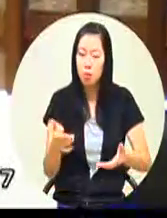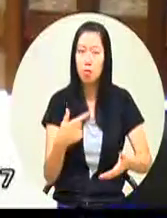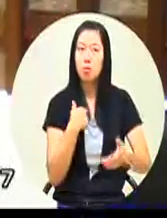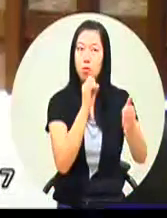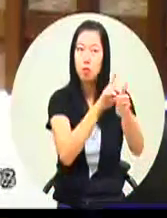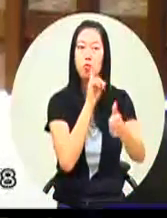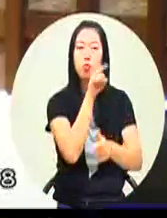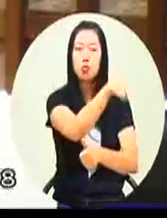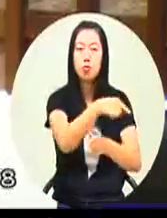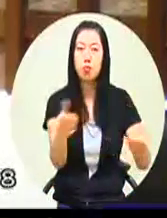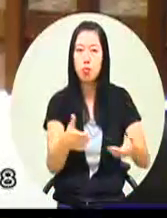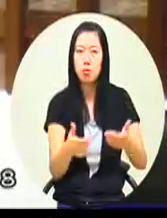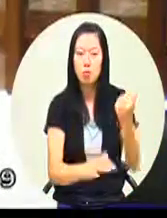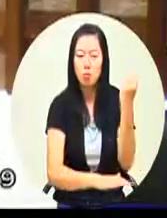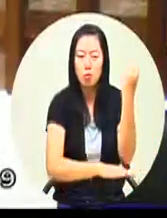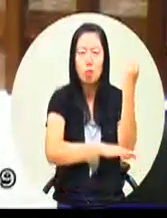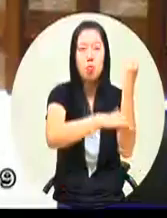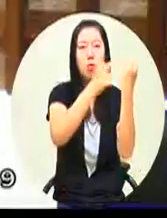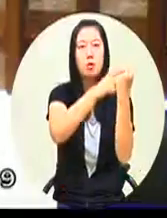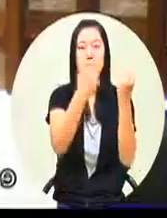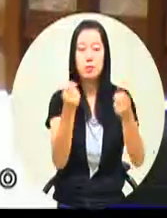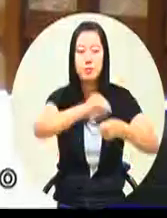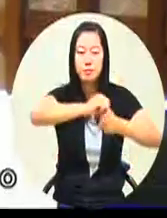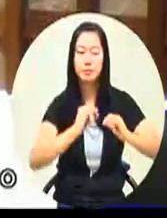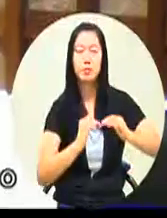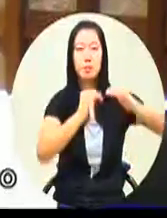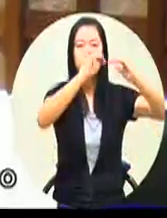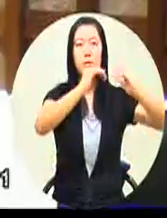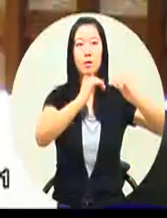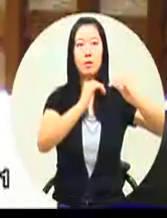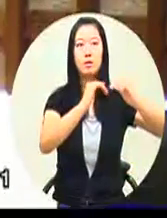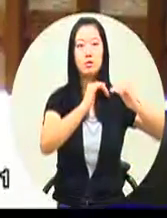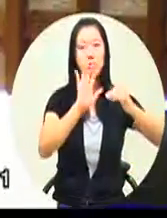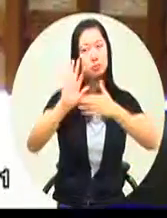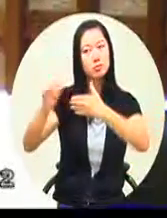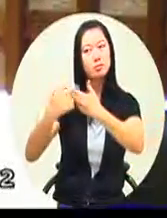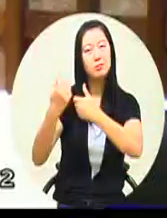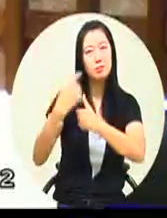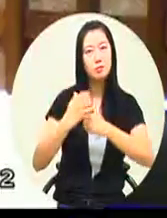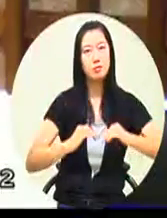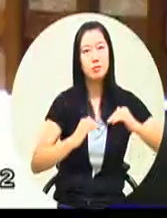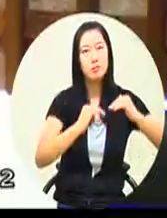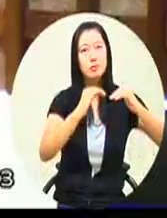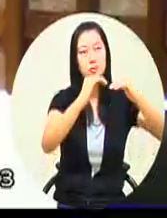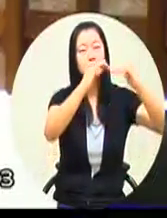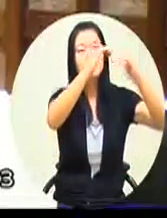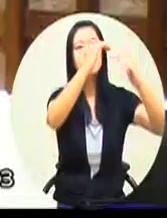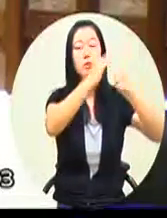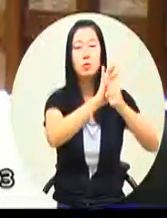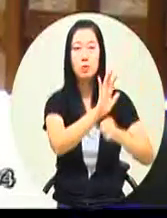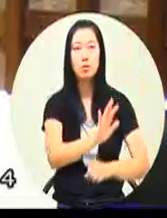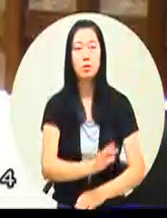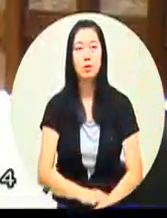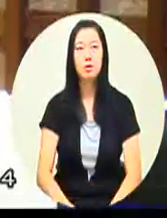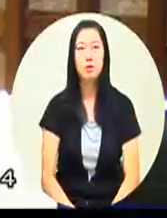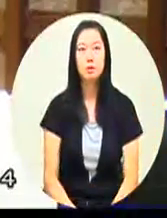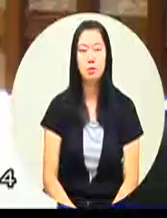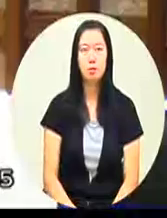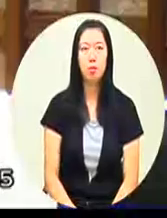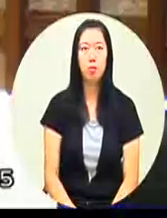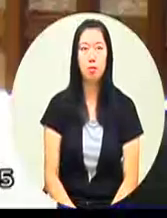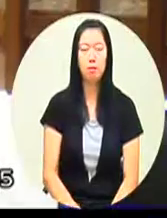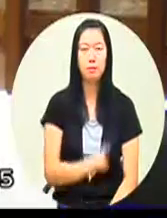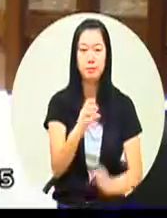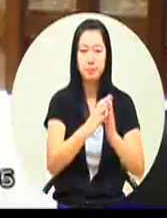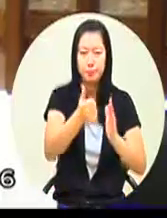起遐饮水，无你就囤落较悬。伊讲有啦，我问人讲，我囤安有够啊，有够啦，有够，即摆较正式对啦。我是讲啊，局长，你着真正